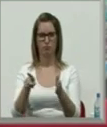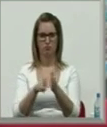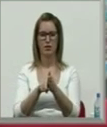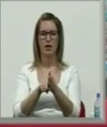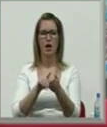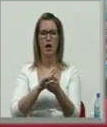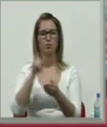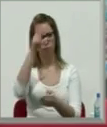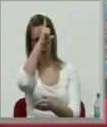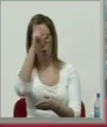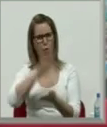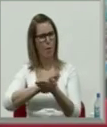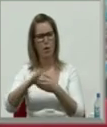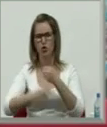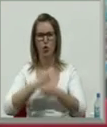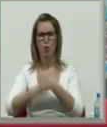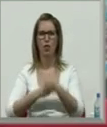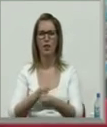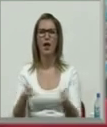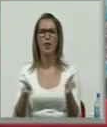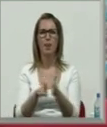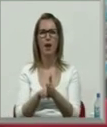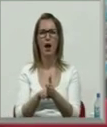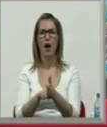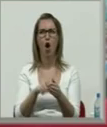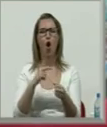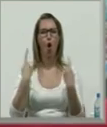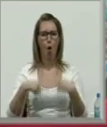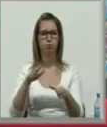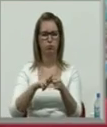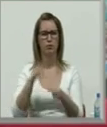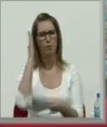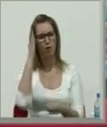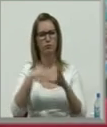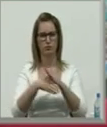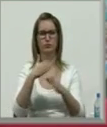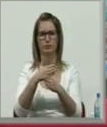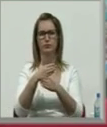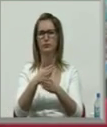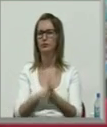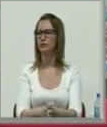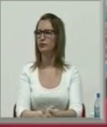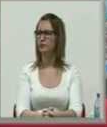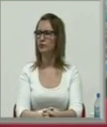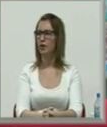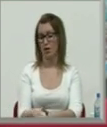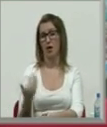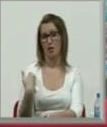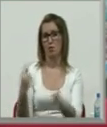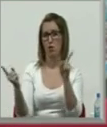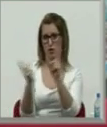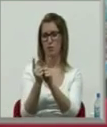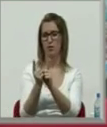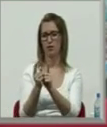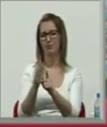Piły. To tak w skrócie. Ja wiem, że w planie tutaj pojawiły się spotkania z InvestParkiem. Myślę, że wtedy